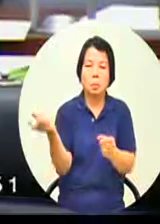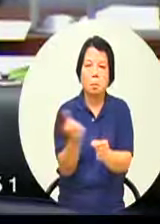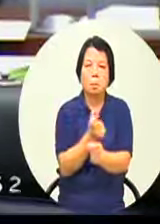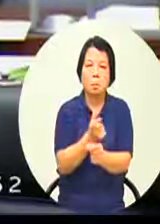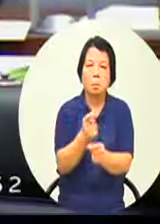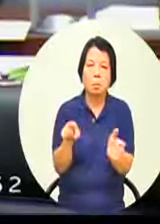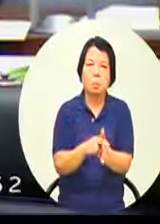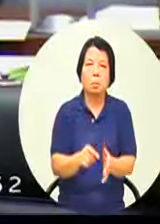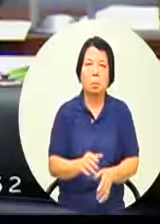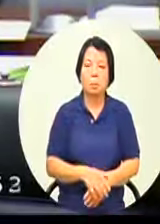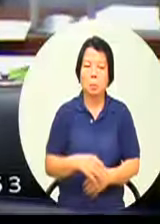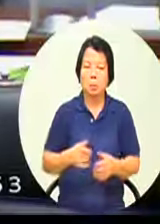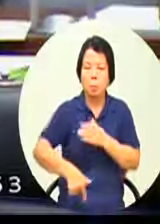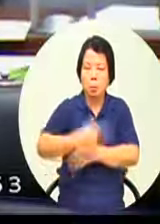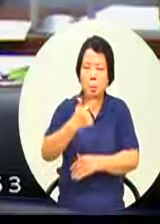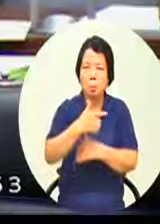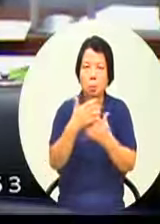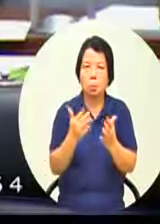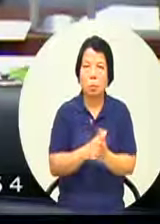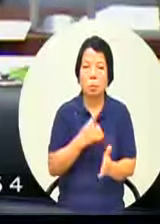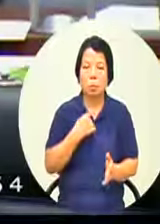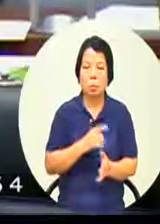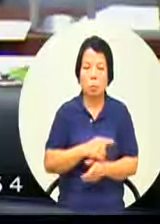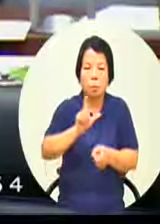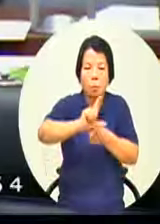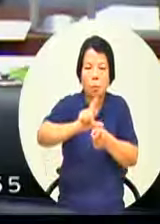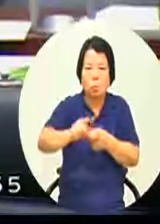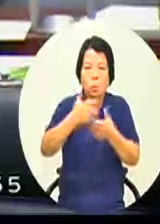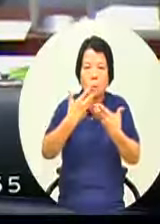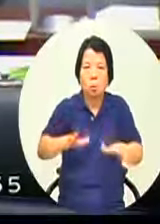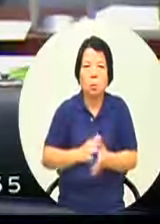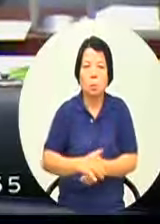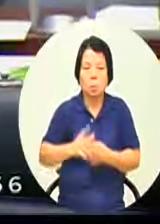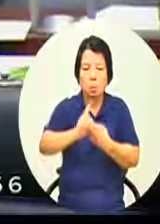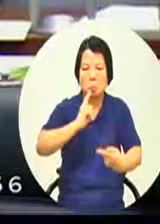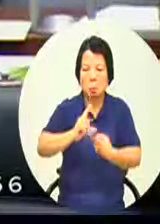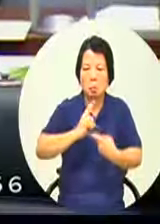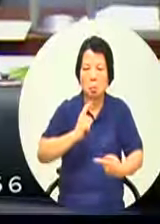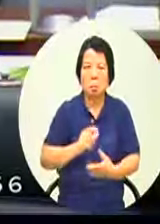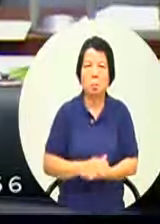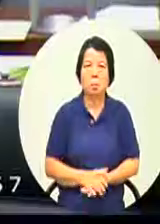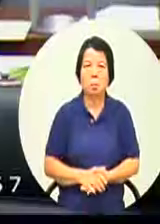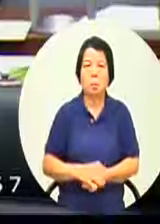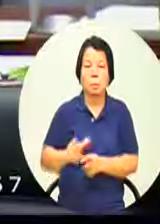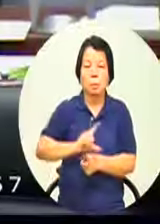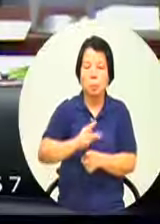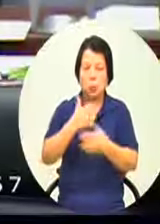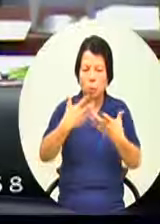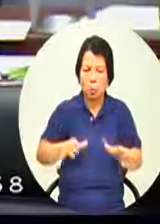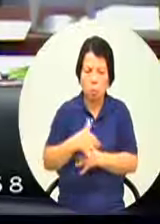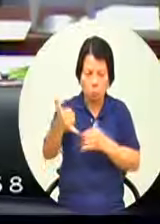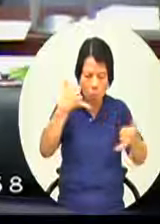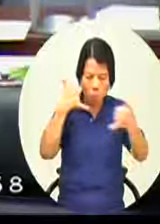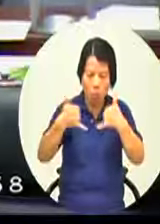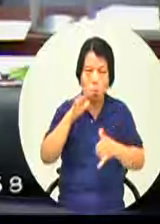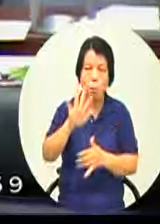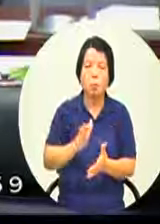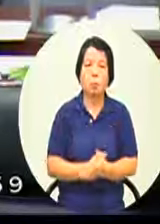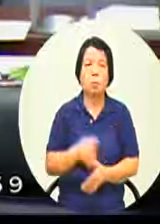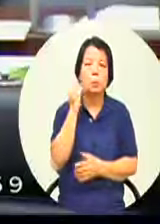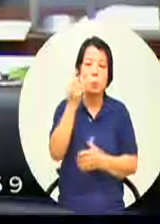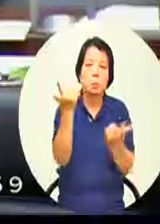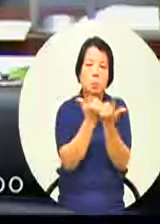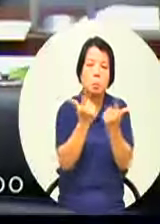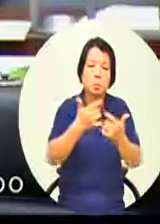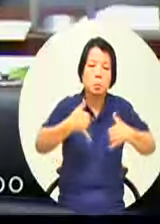时候啊，很快的。我的 LINE 就很多人进来告诉我，还有很多的电话就进来告诉我，瑞北路又